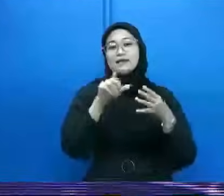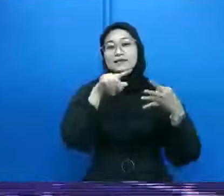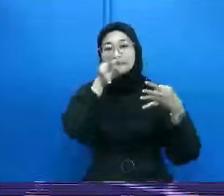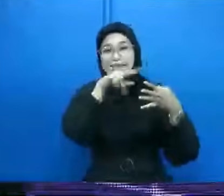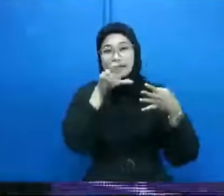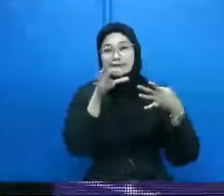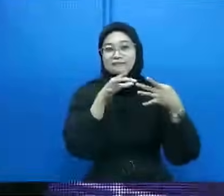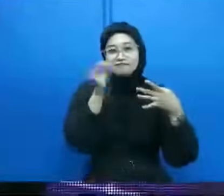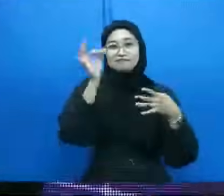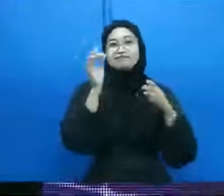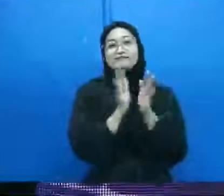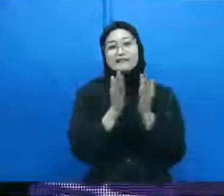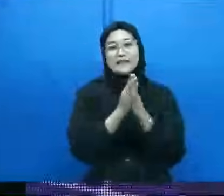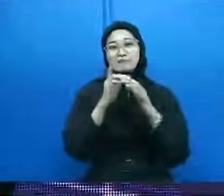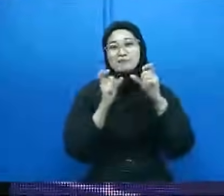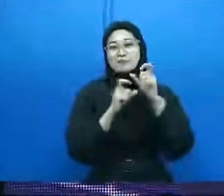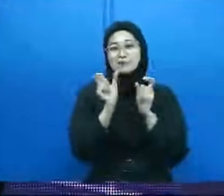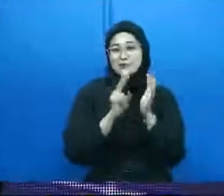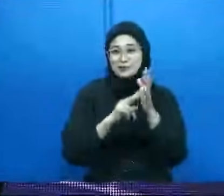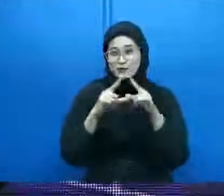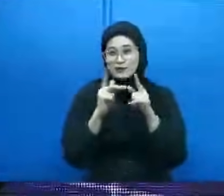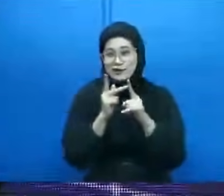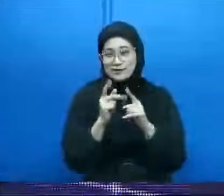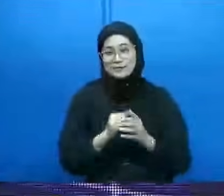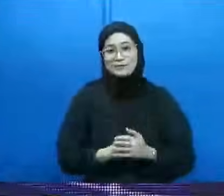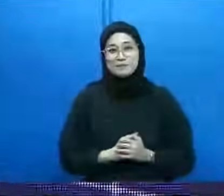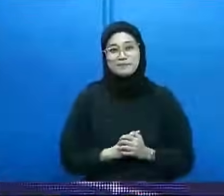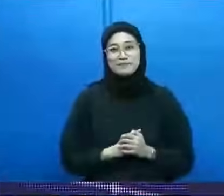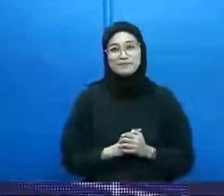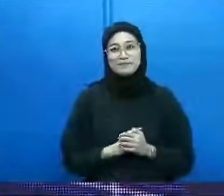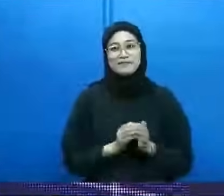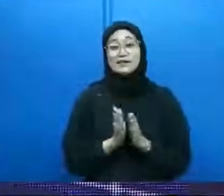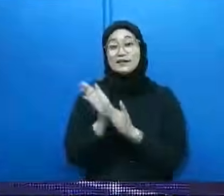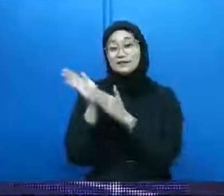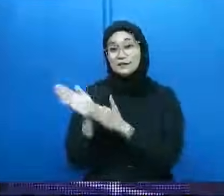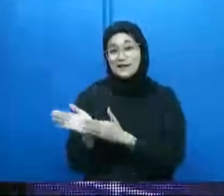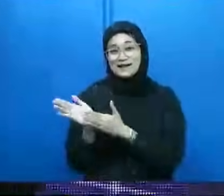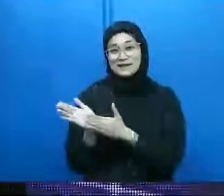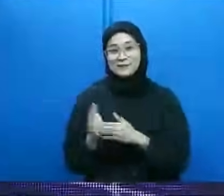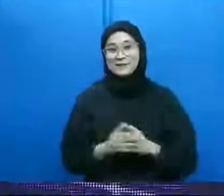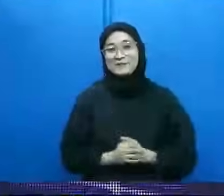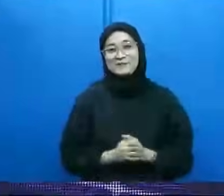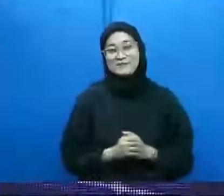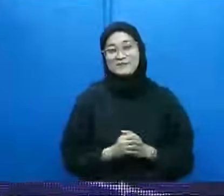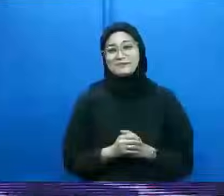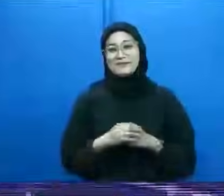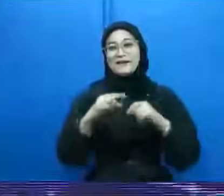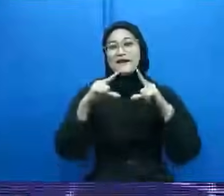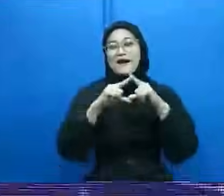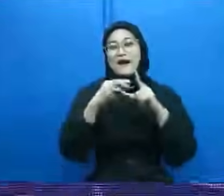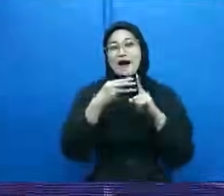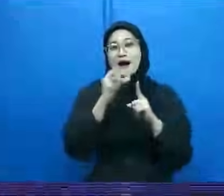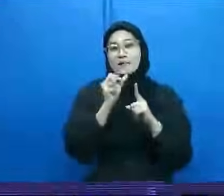Sayyidah Aisyah, berapa hadisnya, sehingga para akhwat bisa belajar kepada Sayyidah Aisyah. Abu Bakar As-Siddiq, berapa